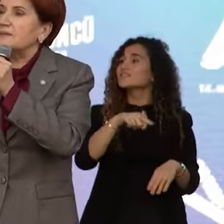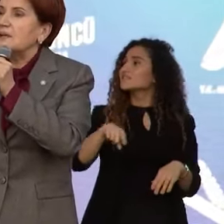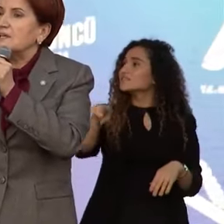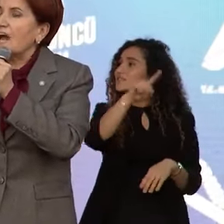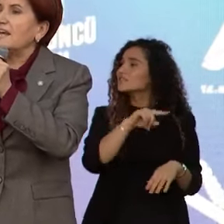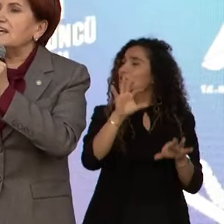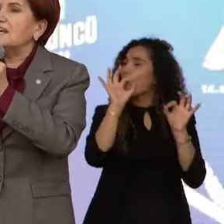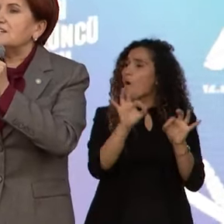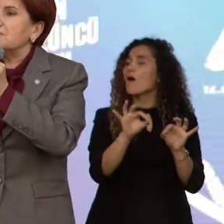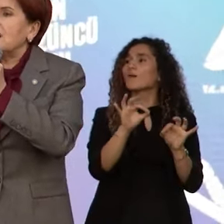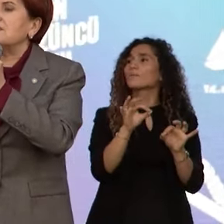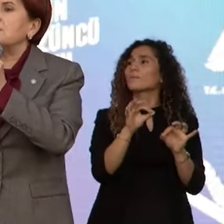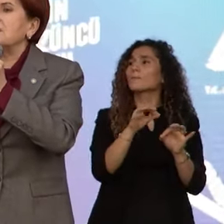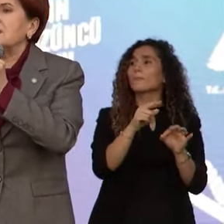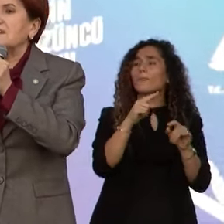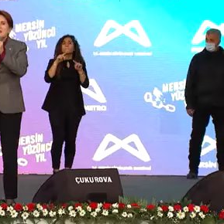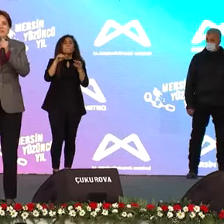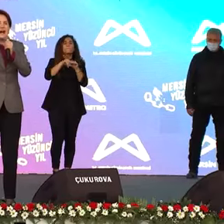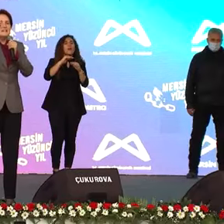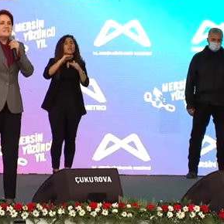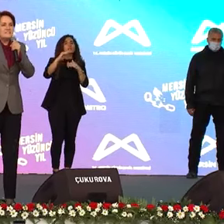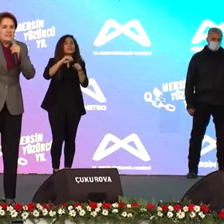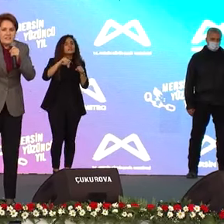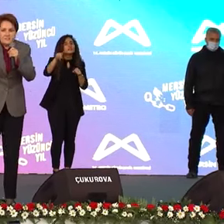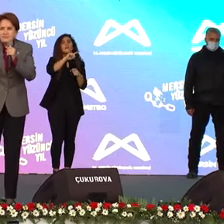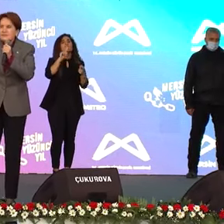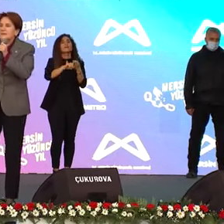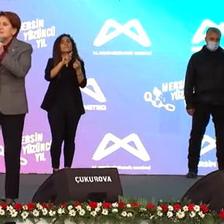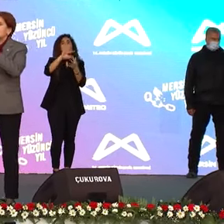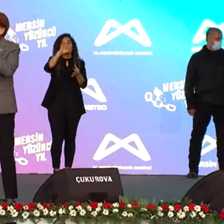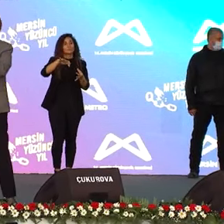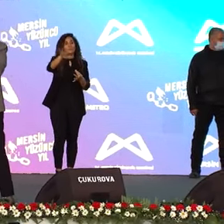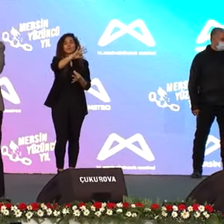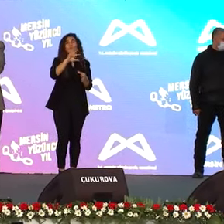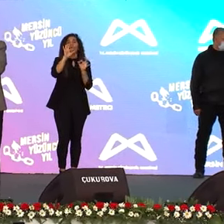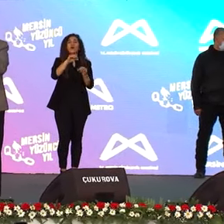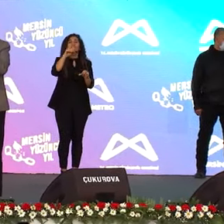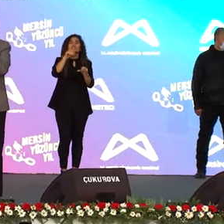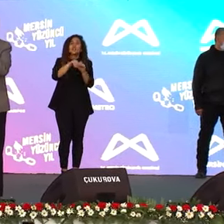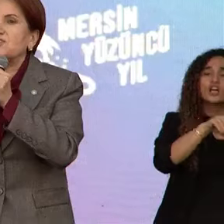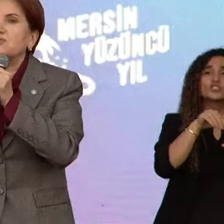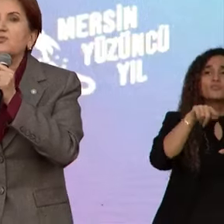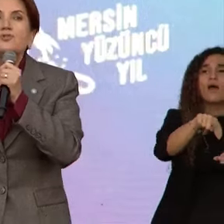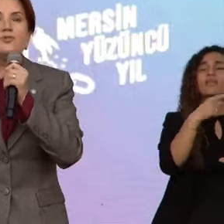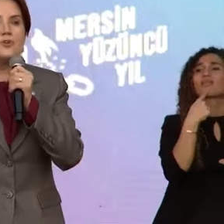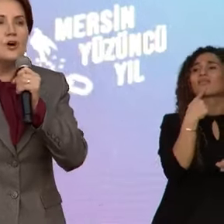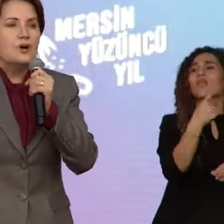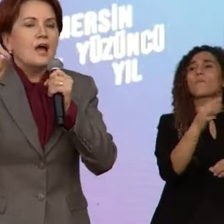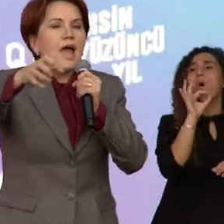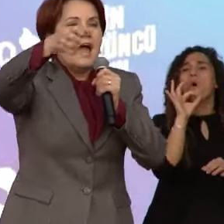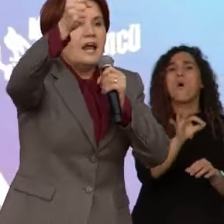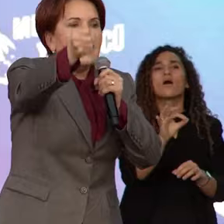Sizin, yani milletimizin, yani sizin seçmen veli nimettir